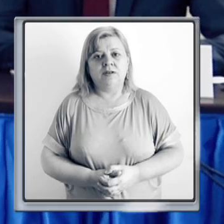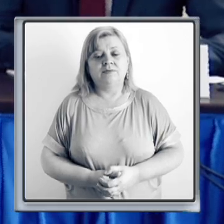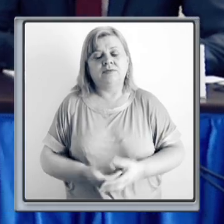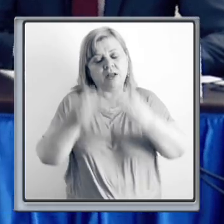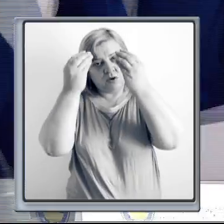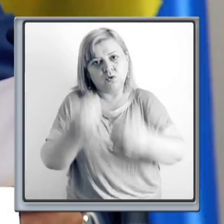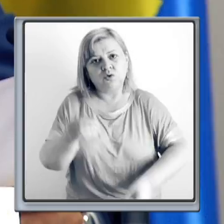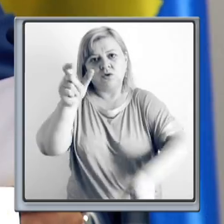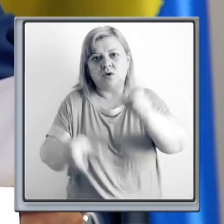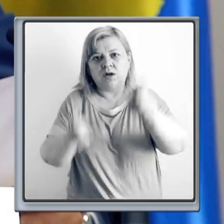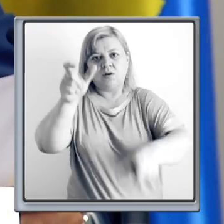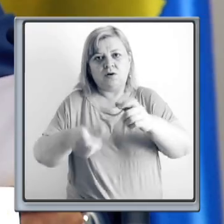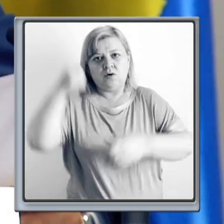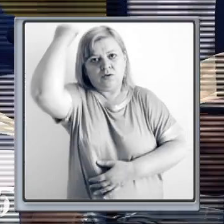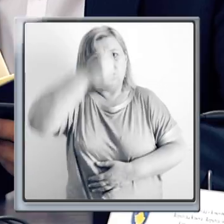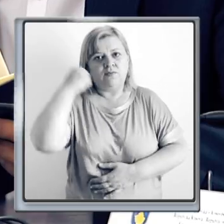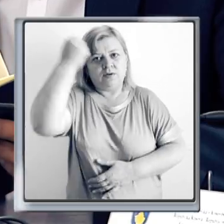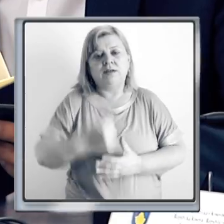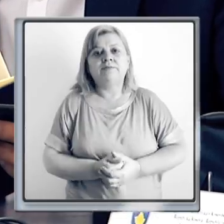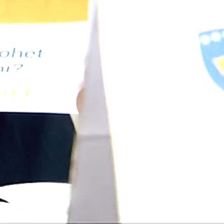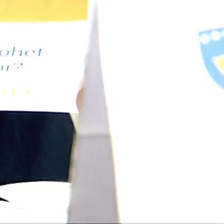poštovani građani Republike Kosova.